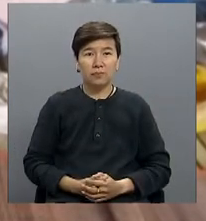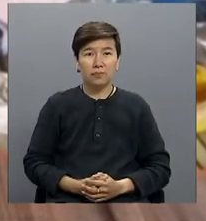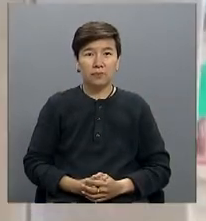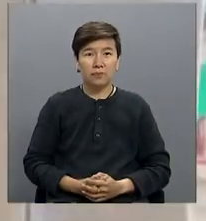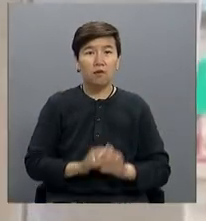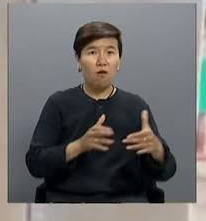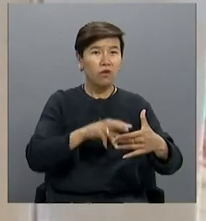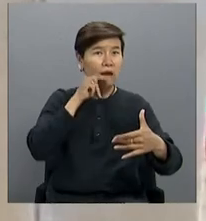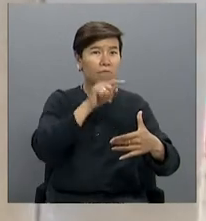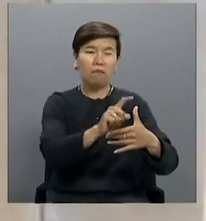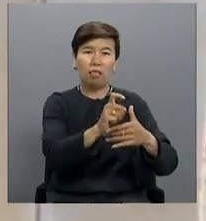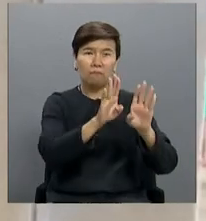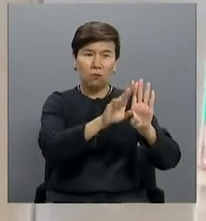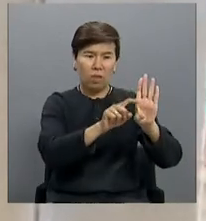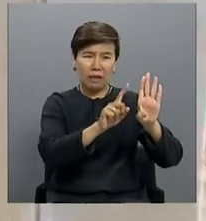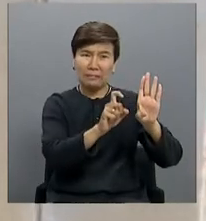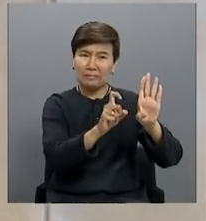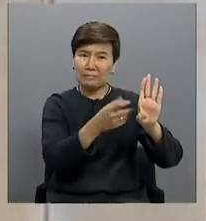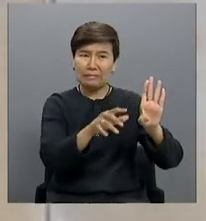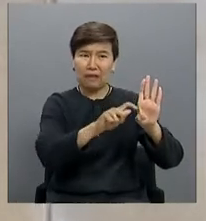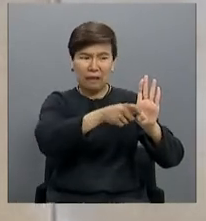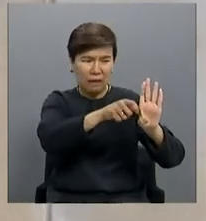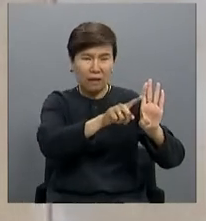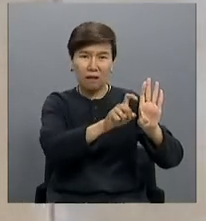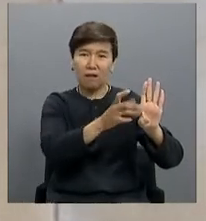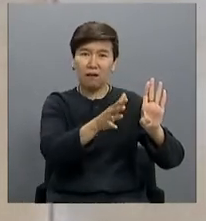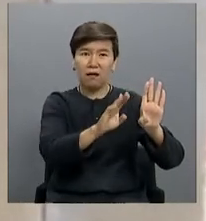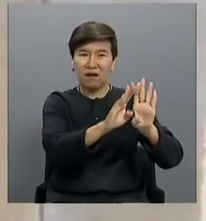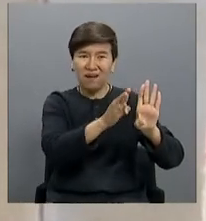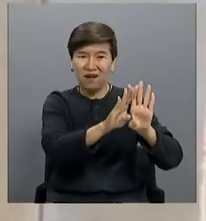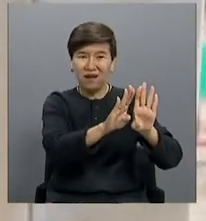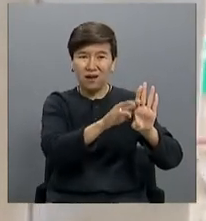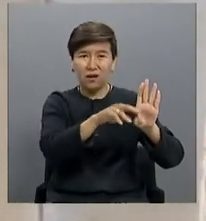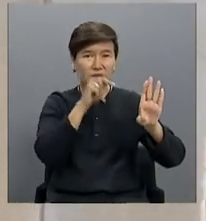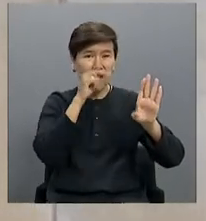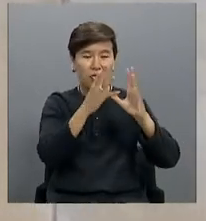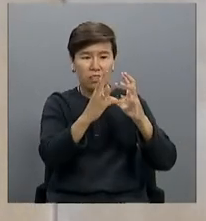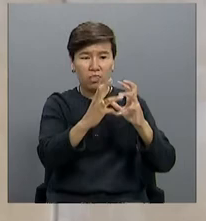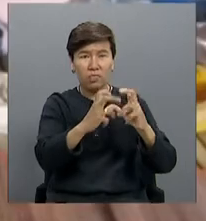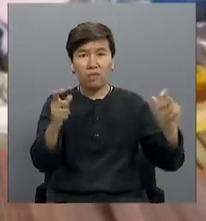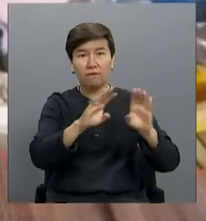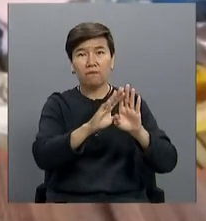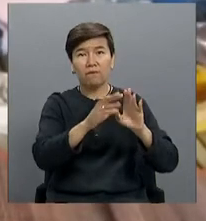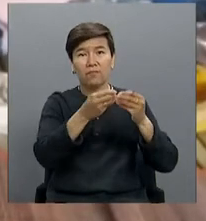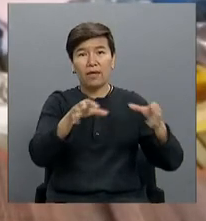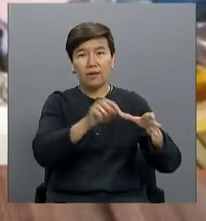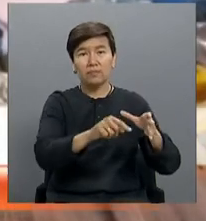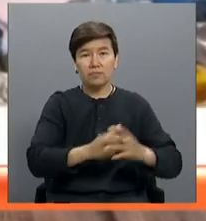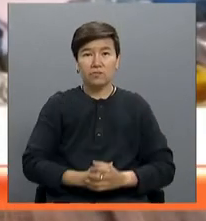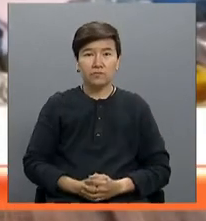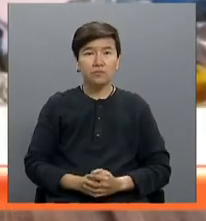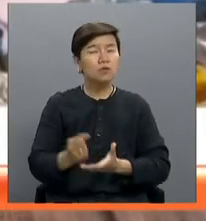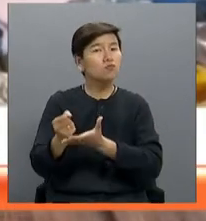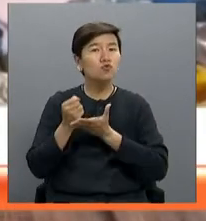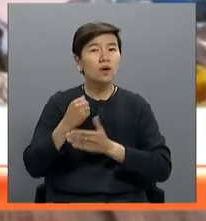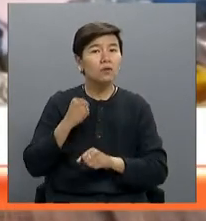ประตูนี่ก็เปื่อยกับเพ่งซะนะประตูที่แบบว่าบ่แม่นใหม่นี่เฮามันก็เปื่อยมันก็แตก ได้รับความช่วยเหลือจังได๋นี ่ได้รับความ